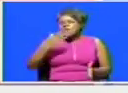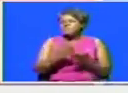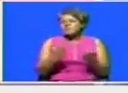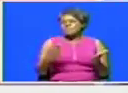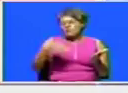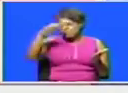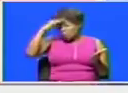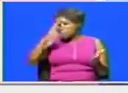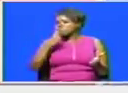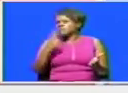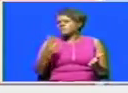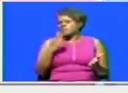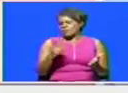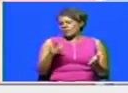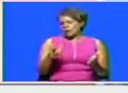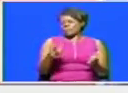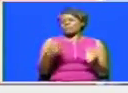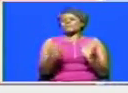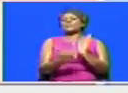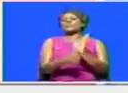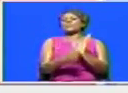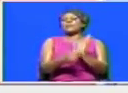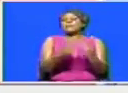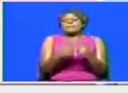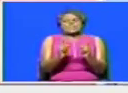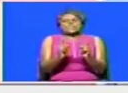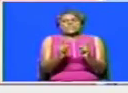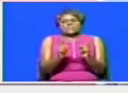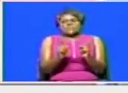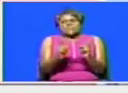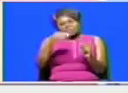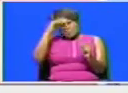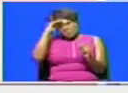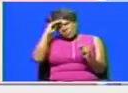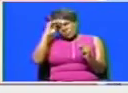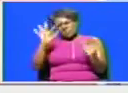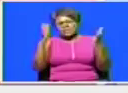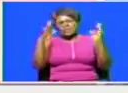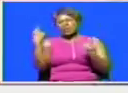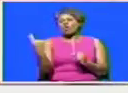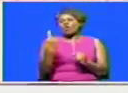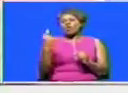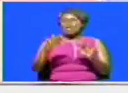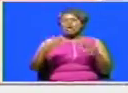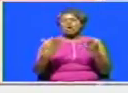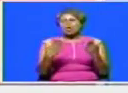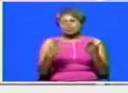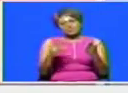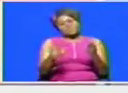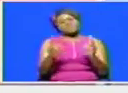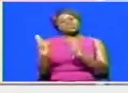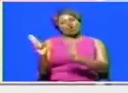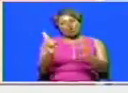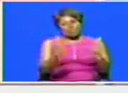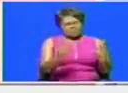pombe ama sigara, hapo kuna tatizo. Lakini kama wewe ni mtu wa kunywa pombe, tuseme kama ni siku za sherehe ama kuna kitu fulani, hiyo inakuwa ni